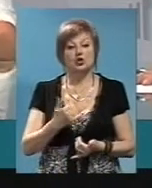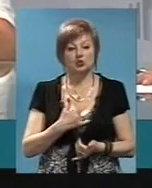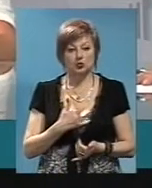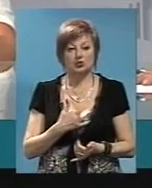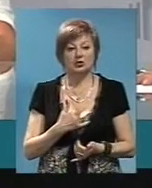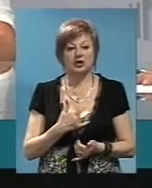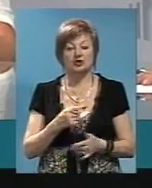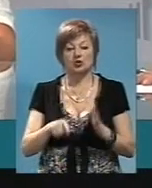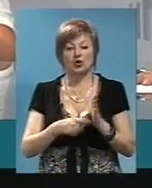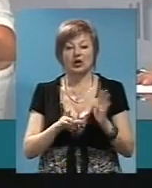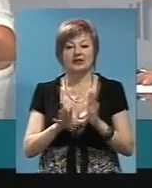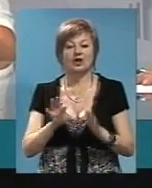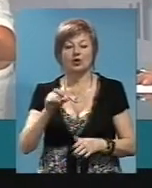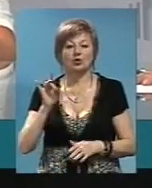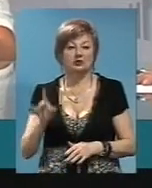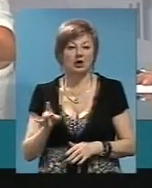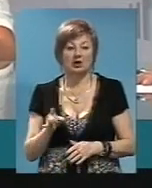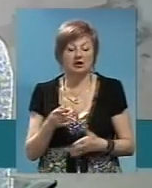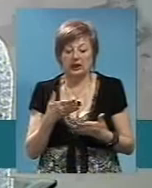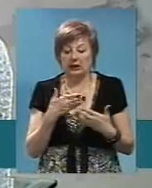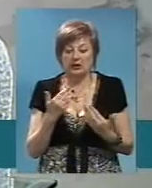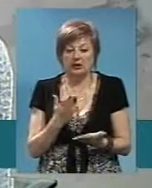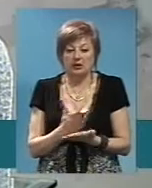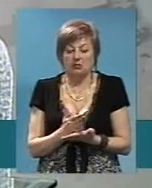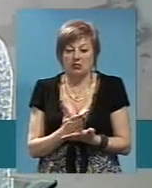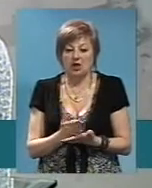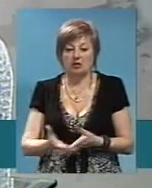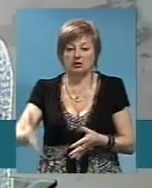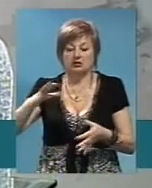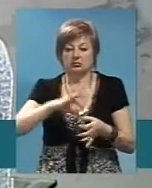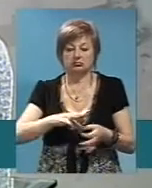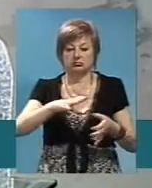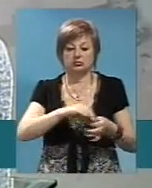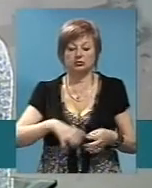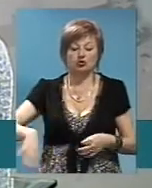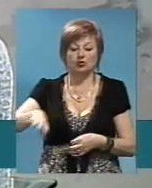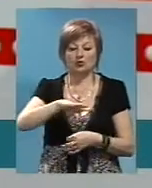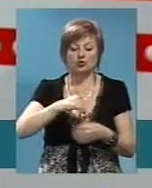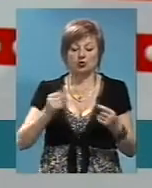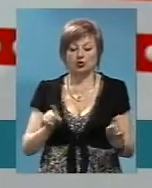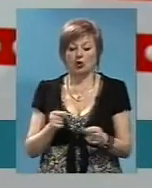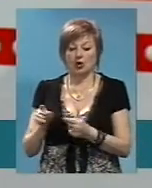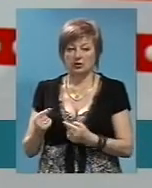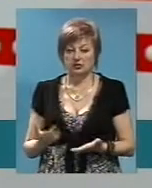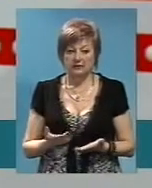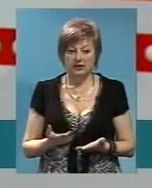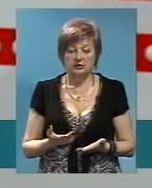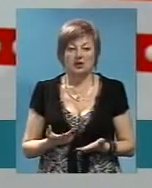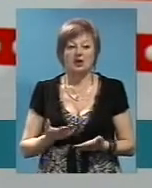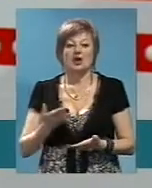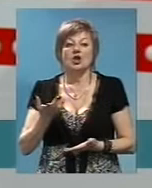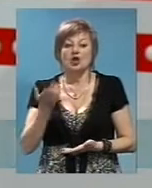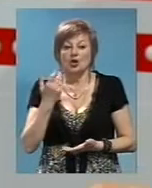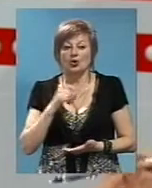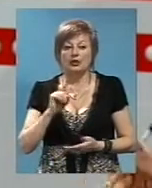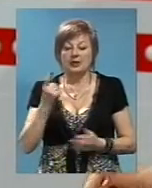місто Енергодар, воно теоретично не має можливість когось приєднувати, бо навколо нього вже всі громади створені. І коли на